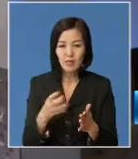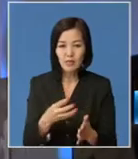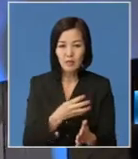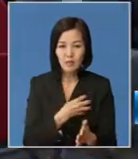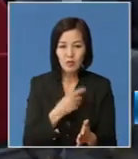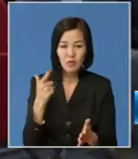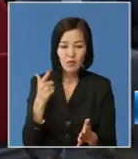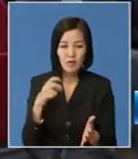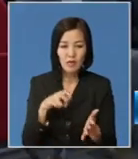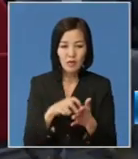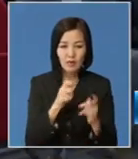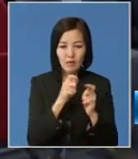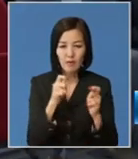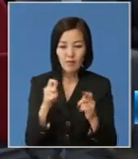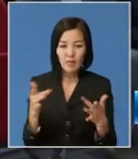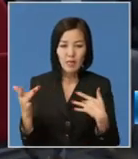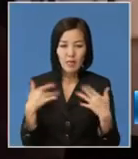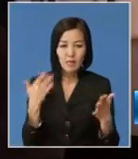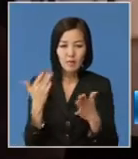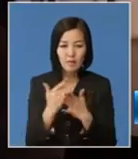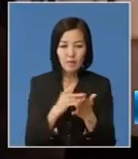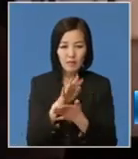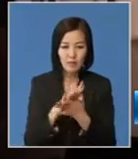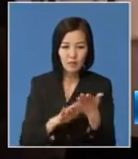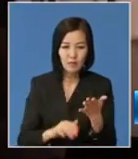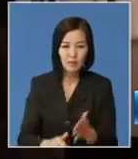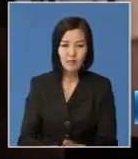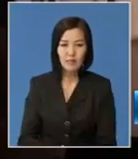хаттар табыс етілді. Шара соңы концерттік бағдарламаға жалғасты.